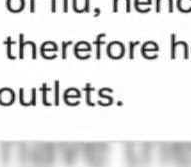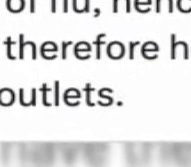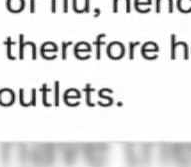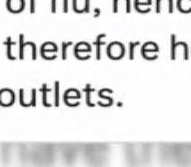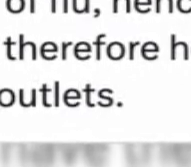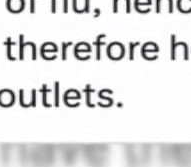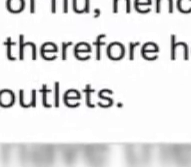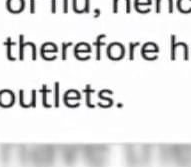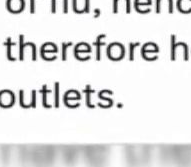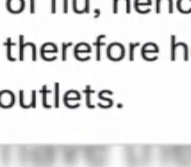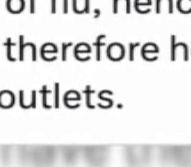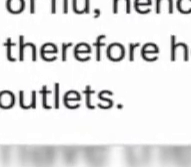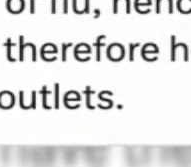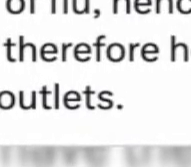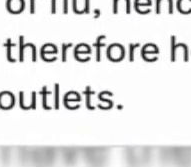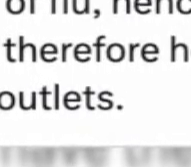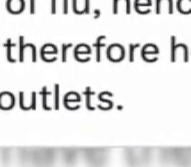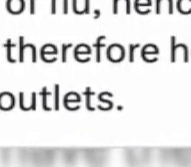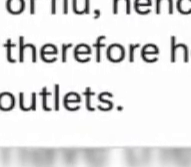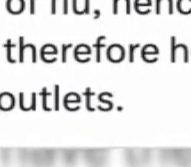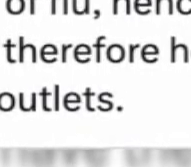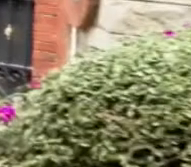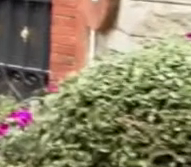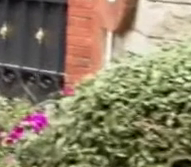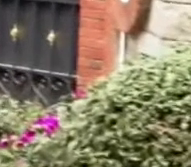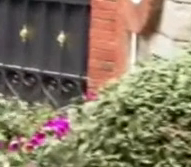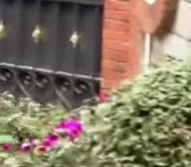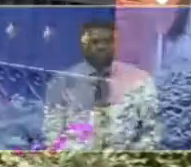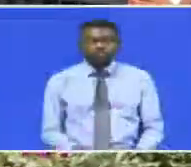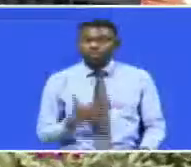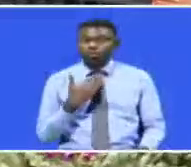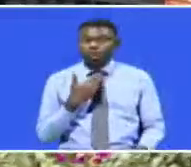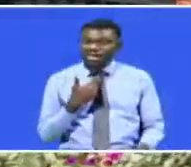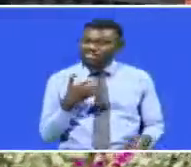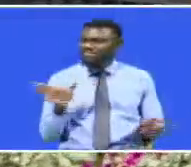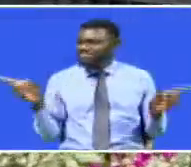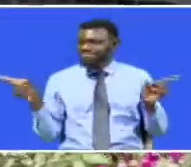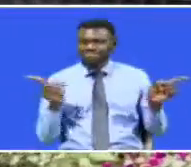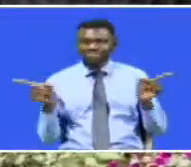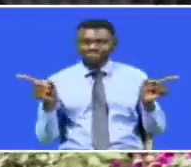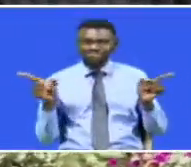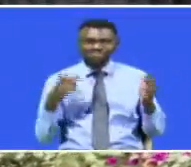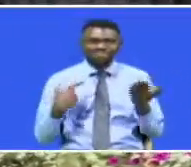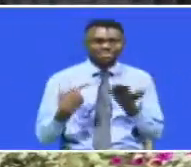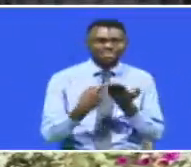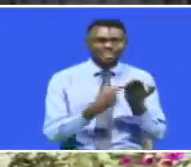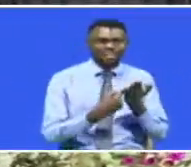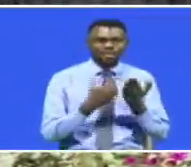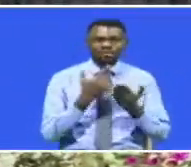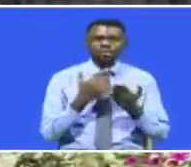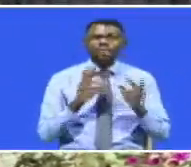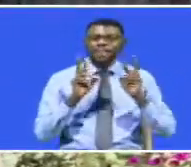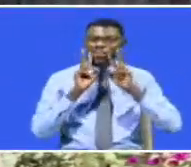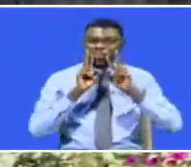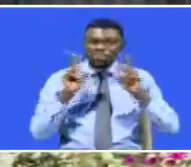yanajiri siku chache tu baada ya Umoja wa Mabalozi kutaka pande zote mbili kushauriana ili kuhakikisha amani nchini.